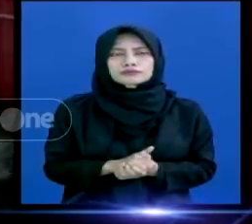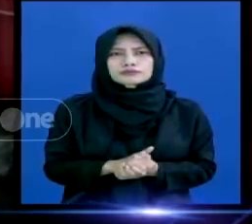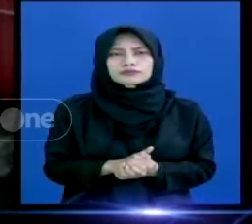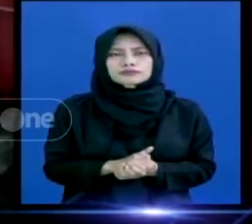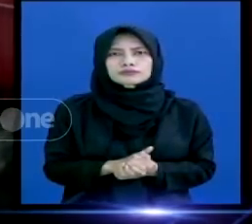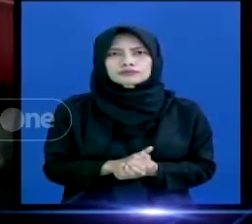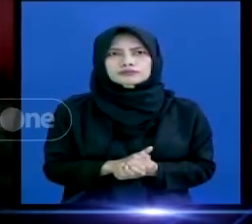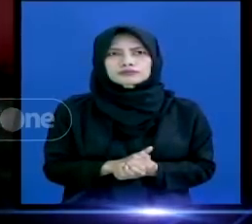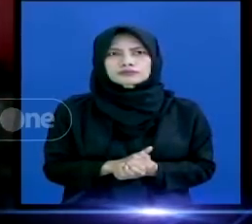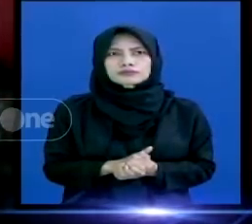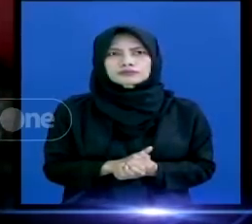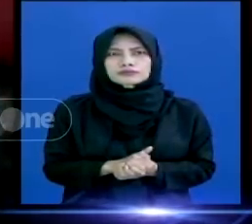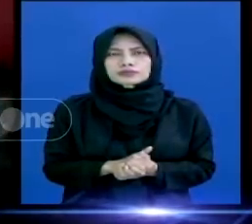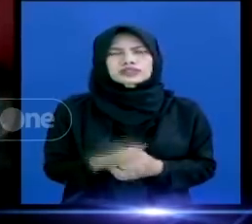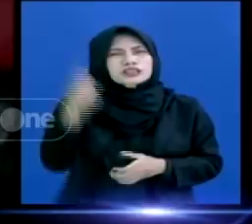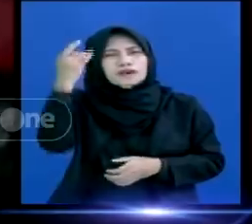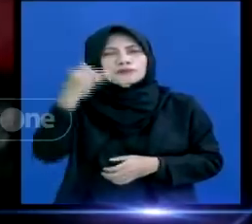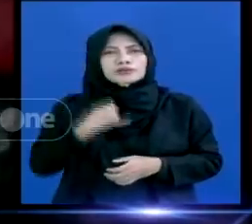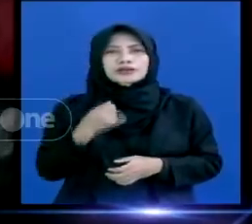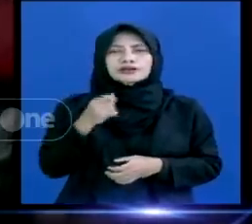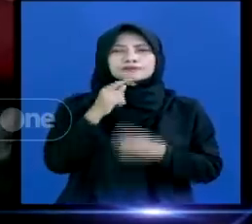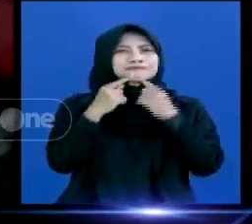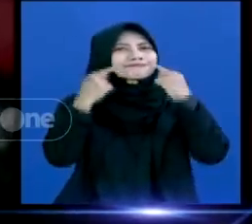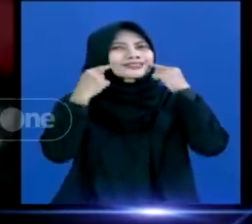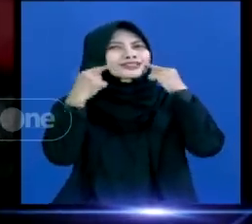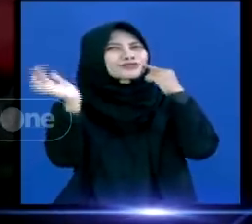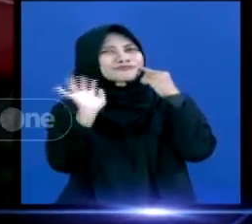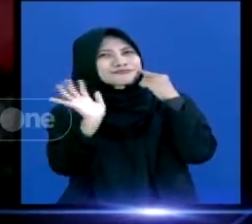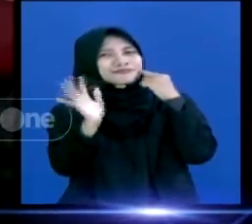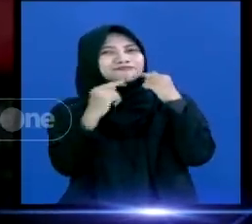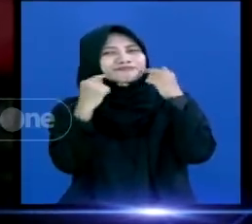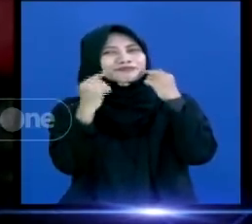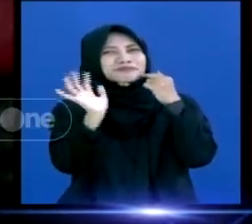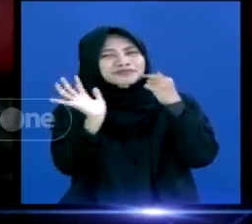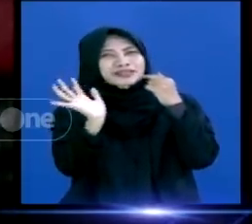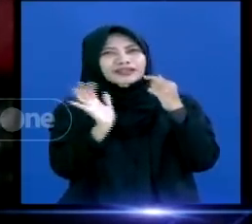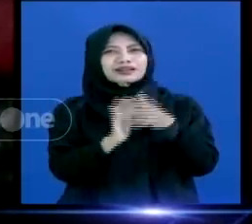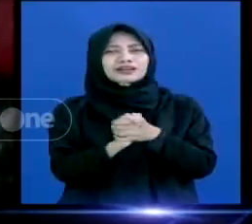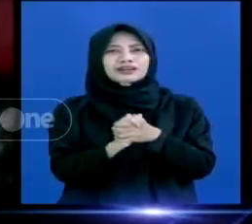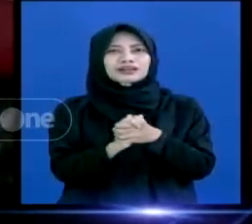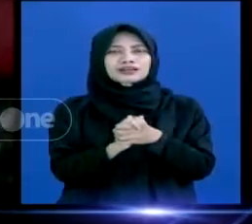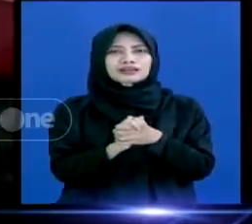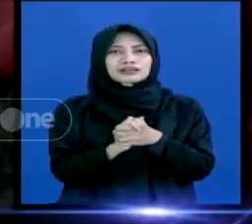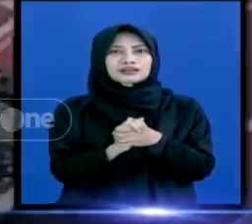shoot, dia ngapakan tangan cuma senyum, biasanya gini. Wow. Dia cuma gini aja.